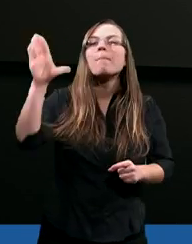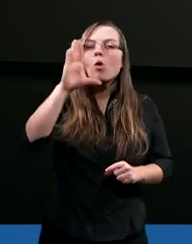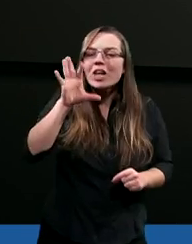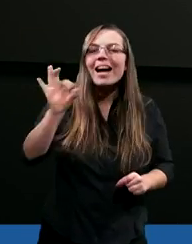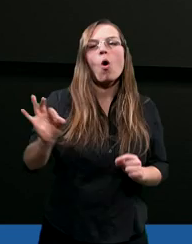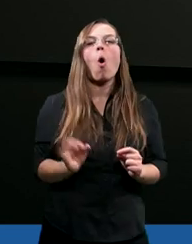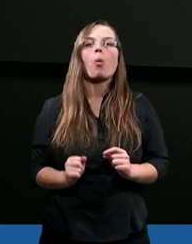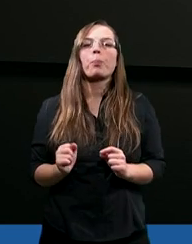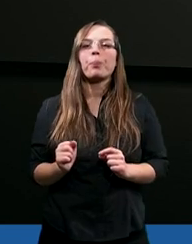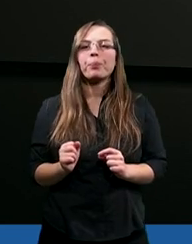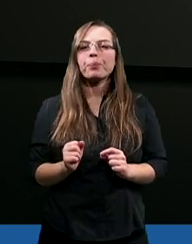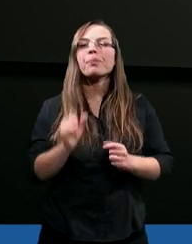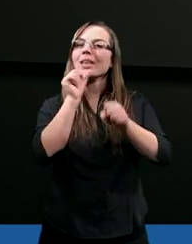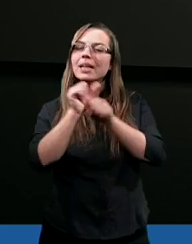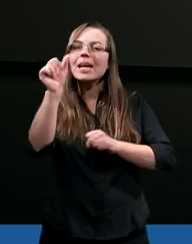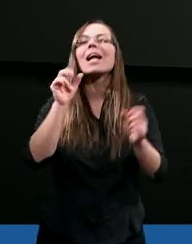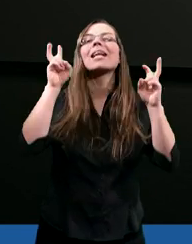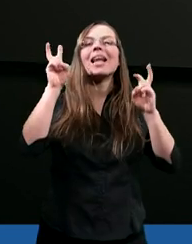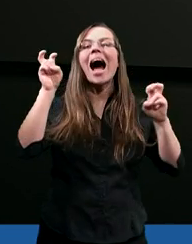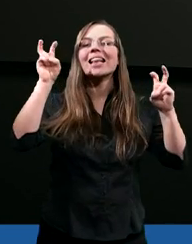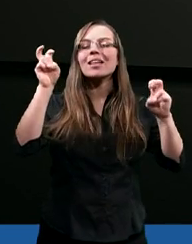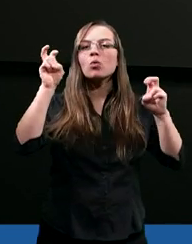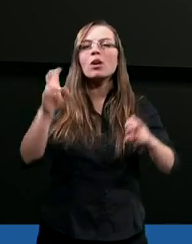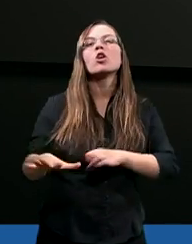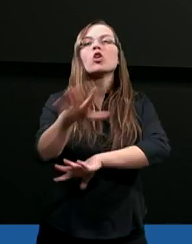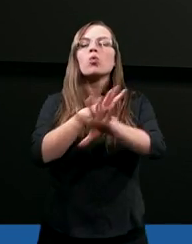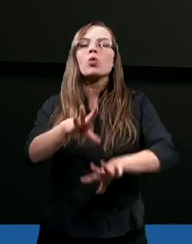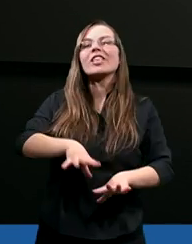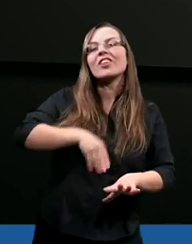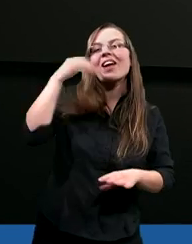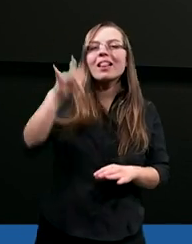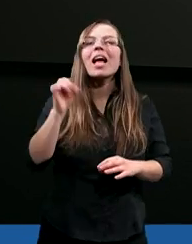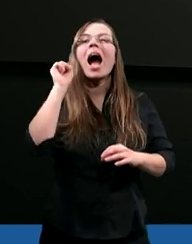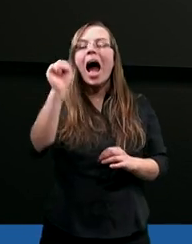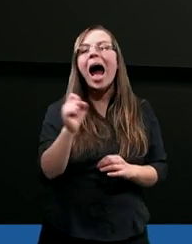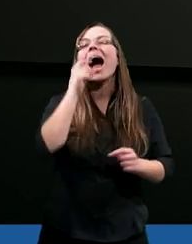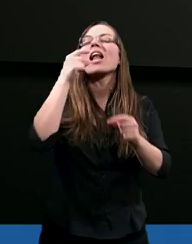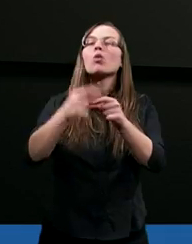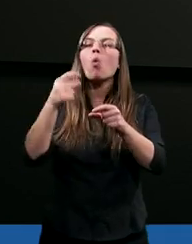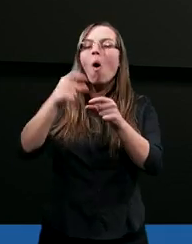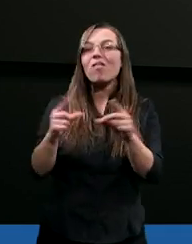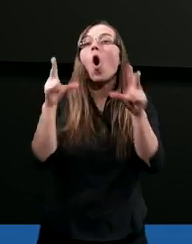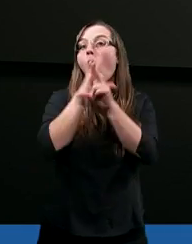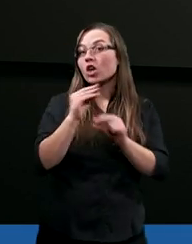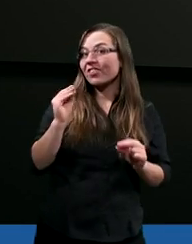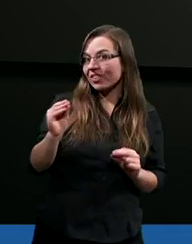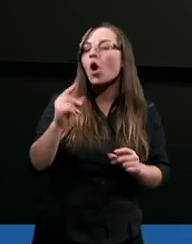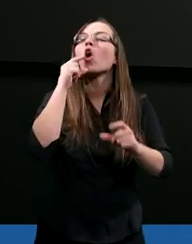jest zatytułowane Duch Święty, a Słowo. Oczywiście